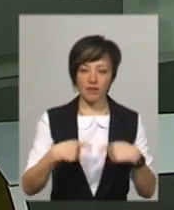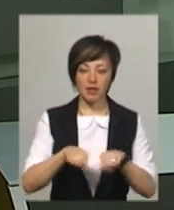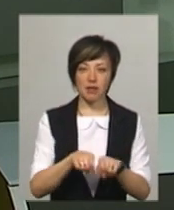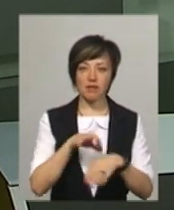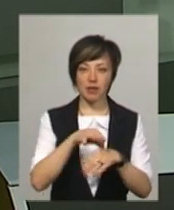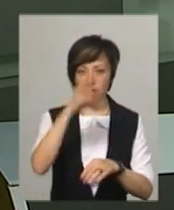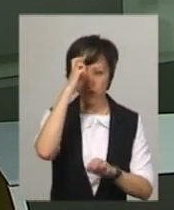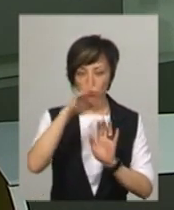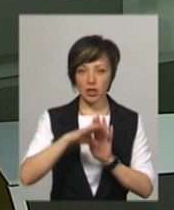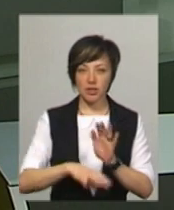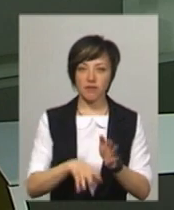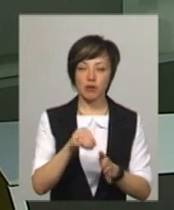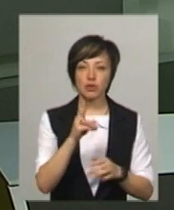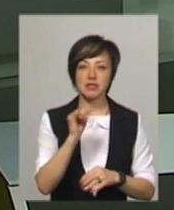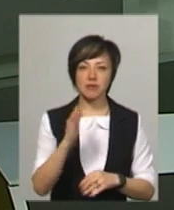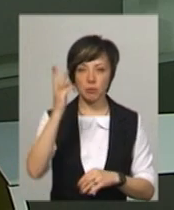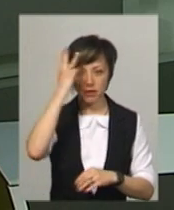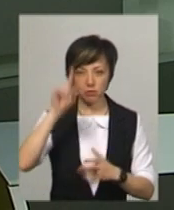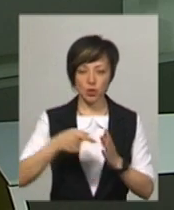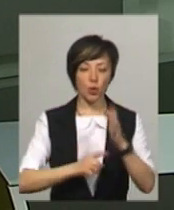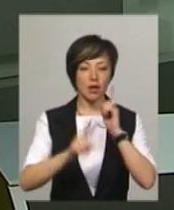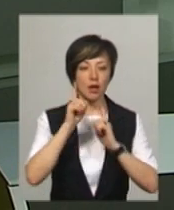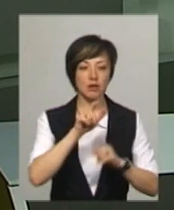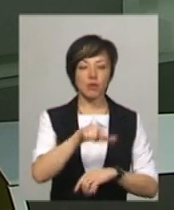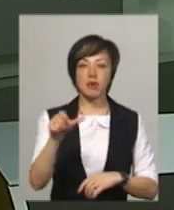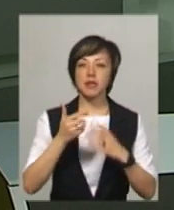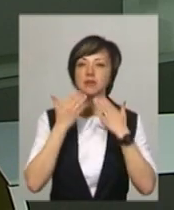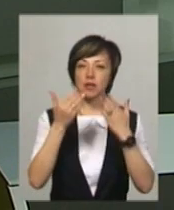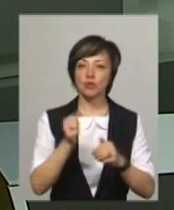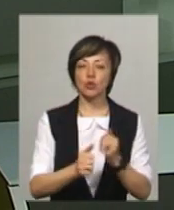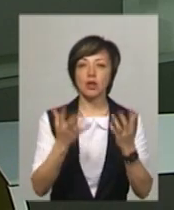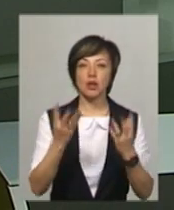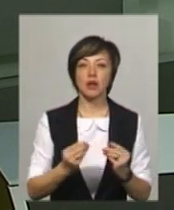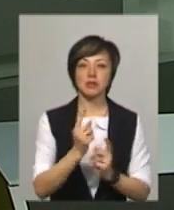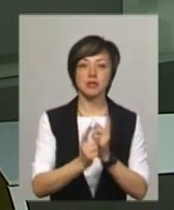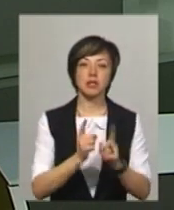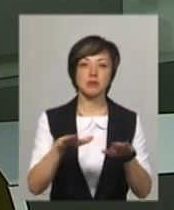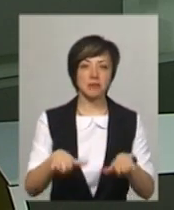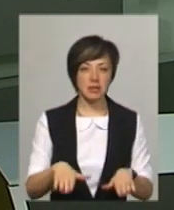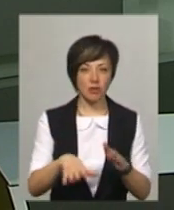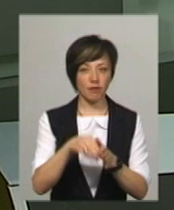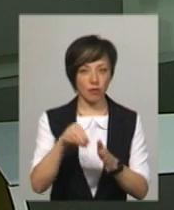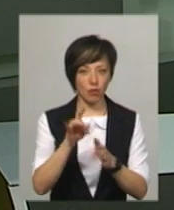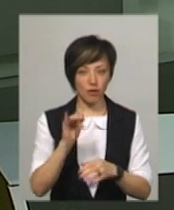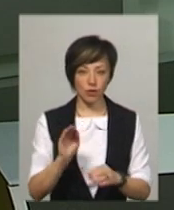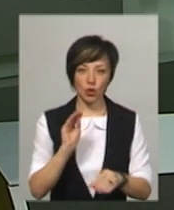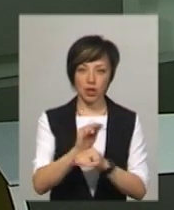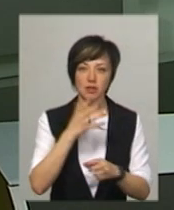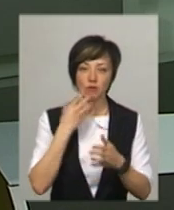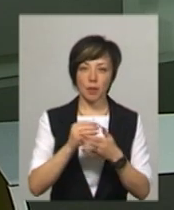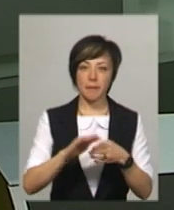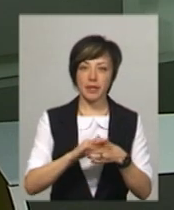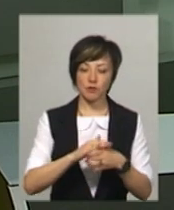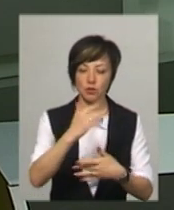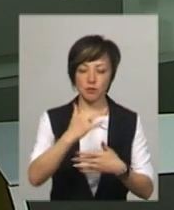ведення Державного реєстру виборців Хмельницької міської ради громадяни звертаються щодня, щоб змінити місце голосування, додати своє прізвище